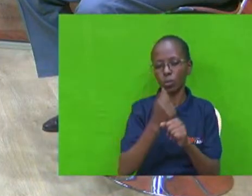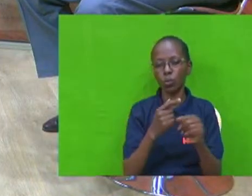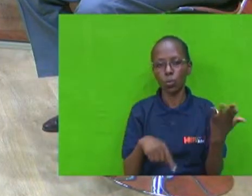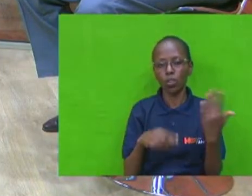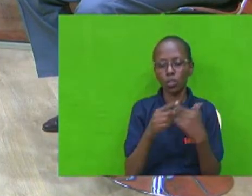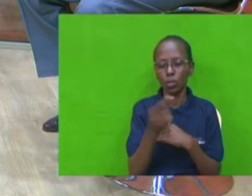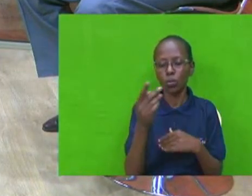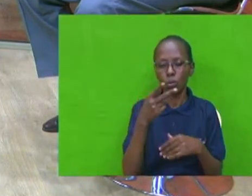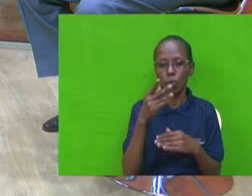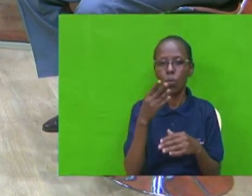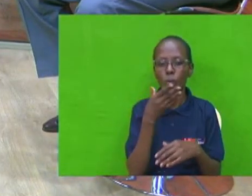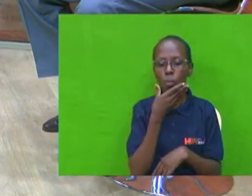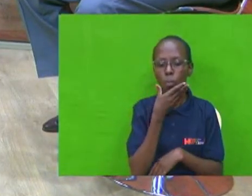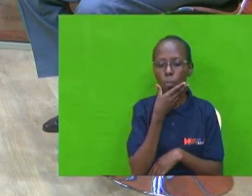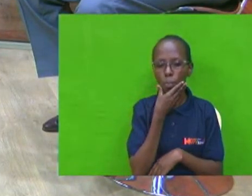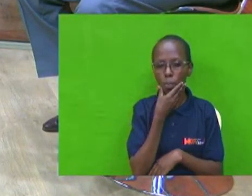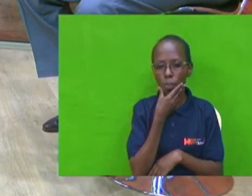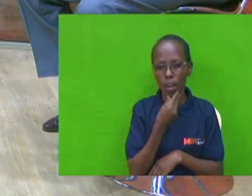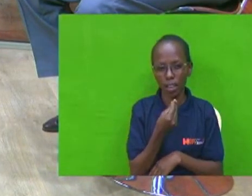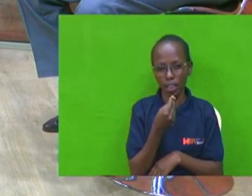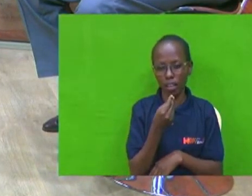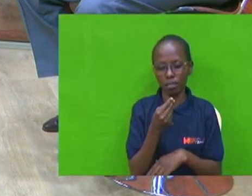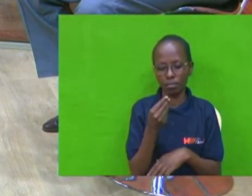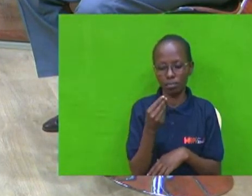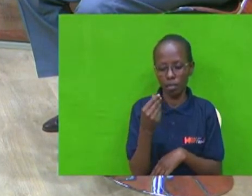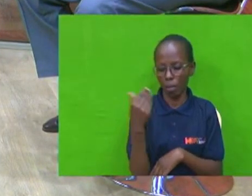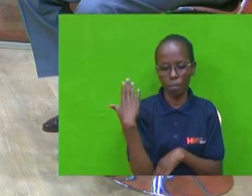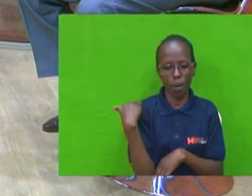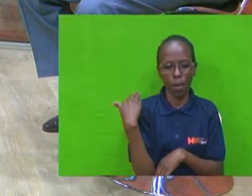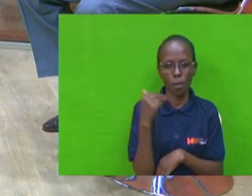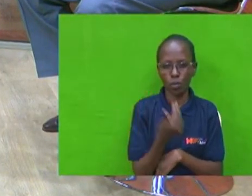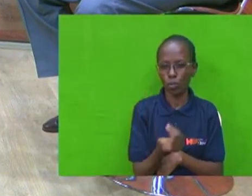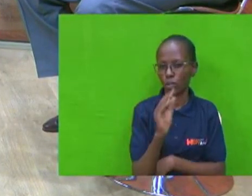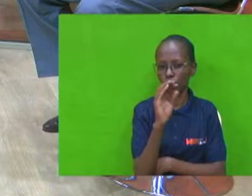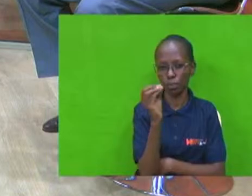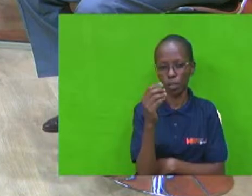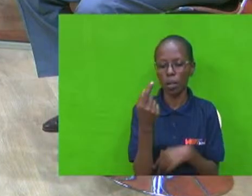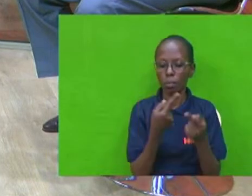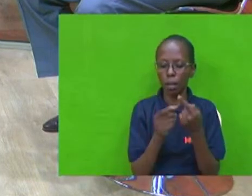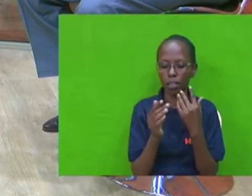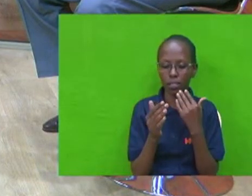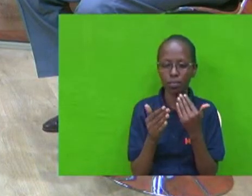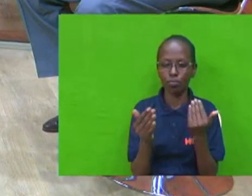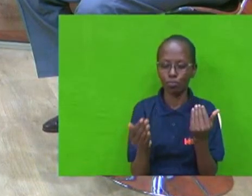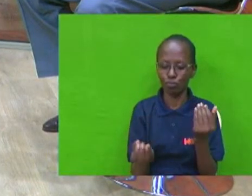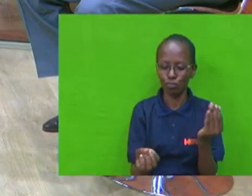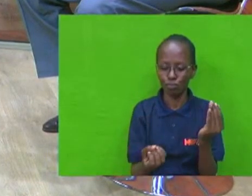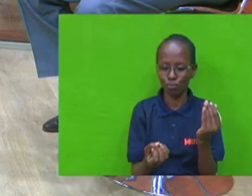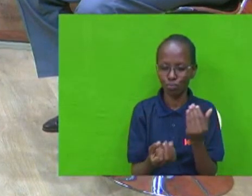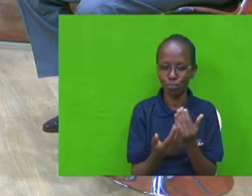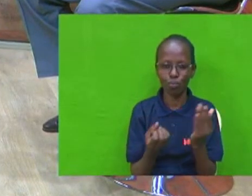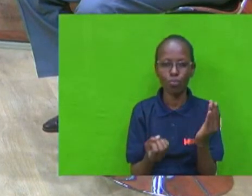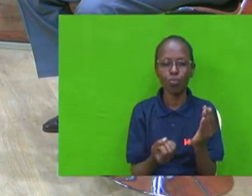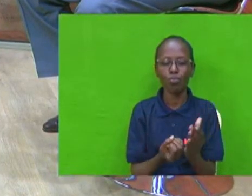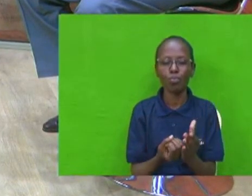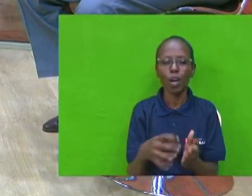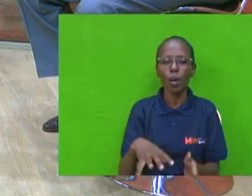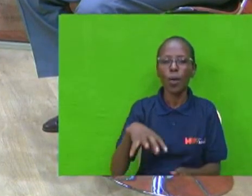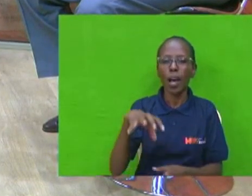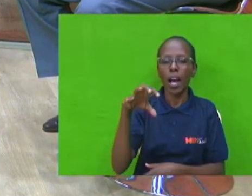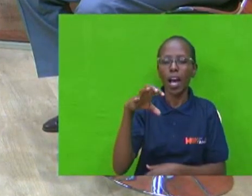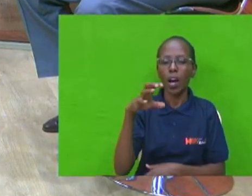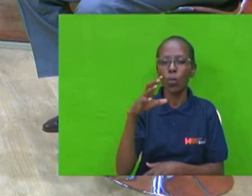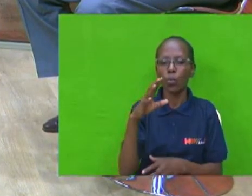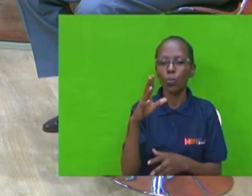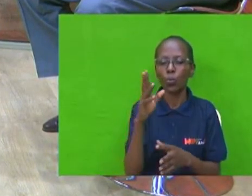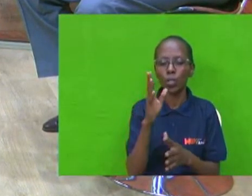nanyi akina baba, msiwachokoze watoto wenu, bali waleeni katika adabu na maonyo